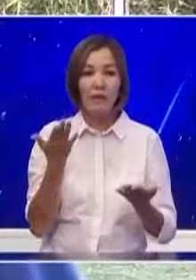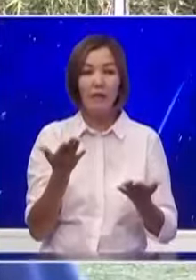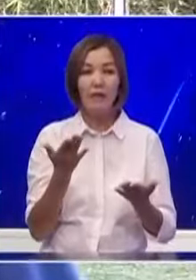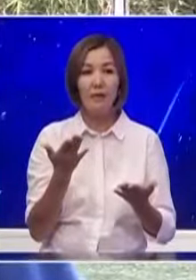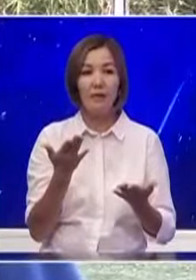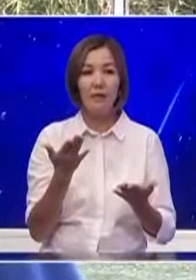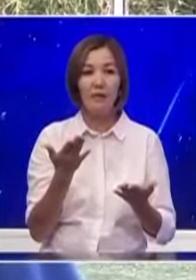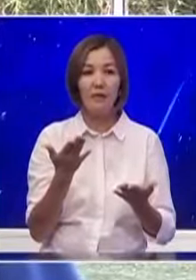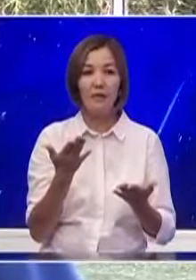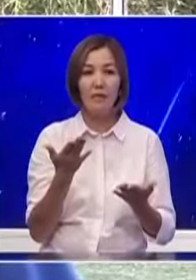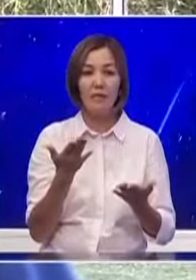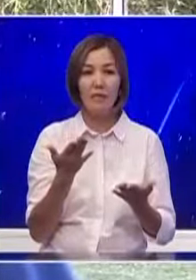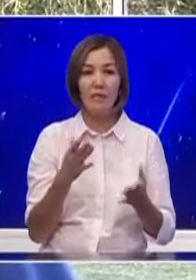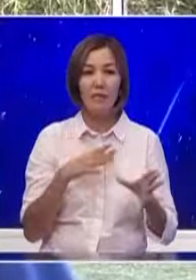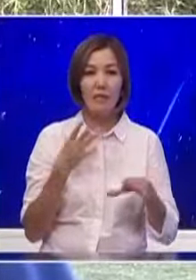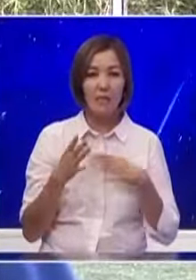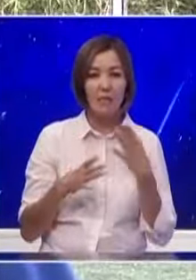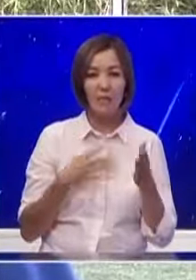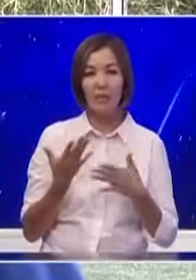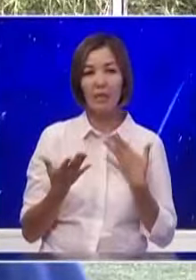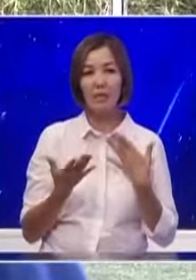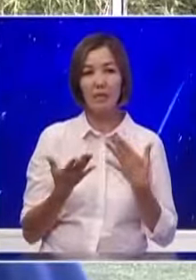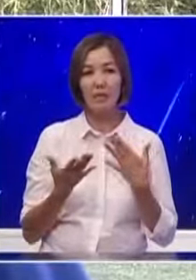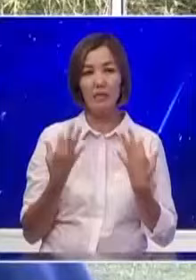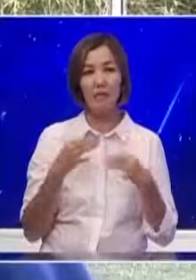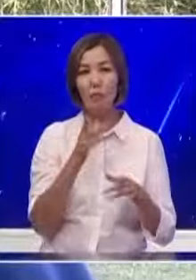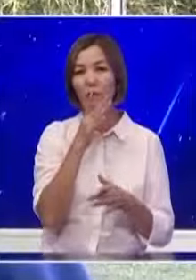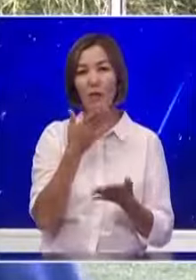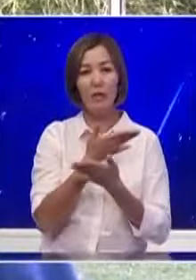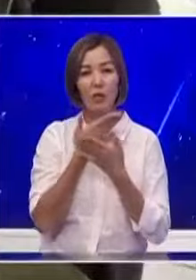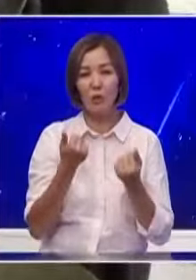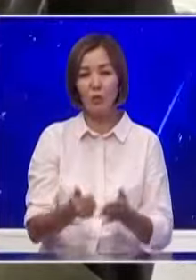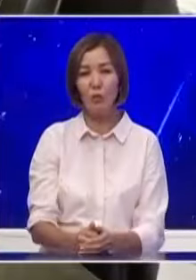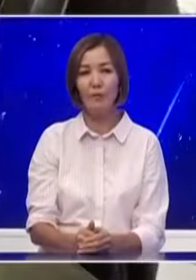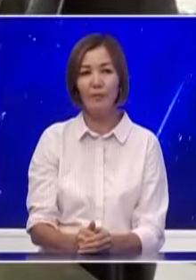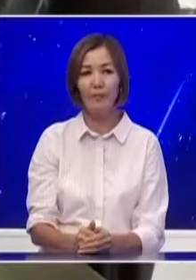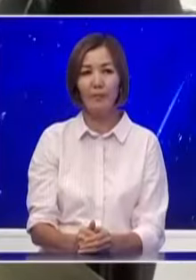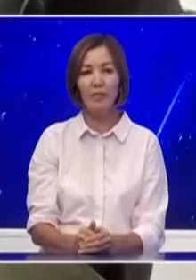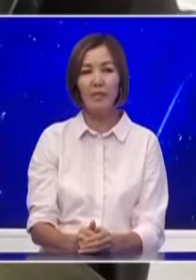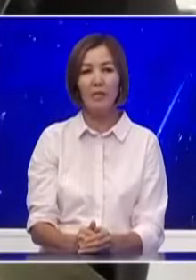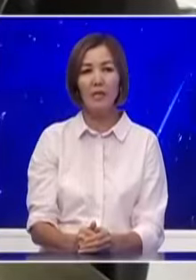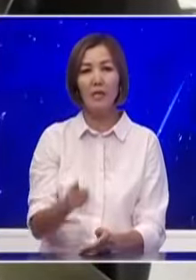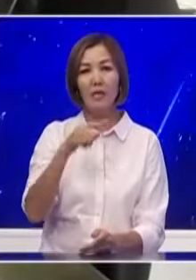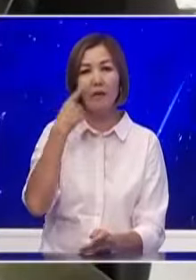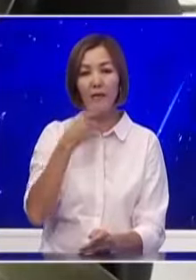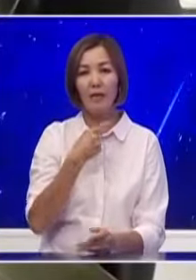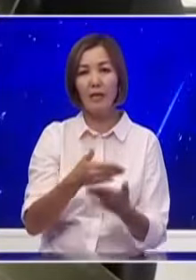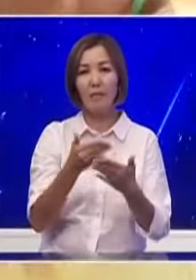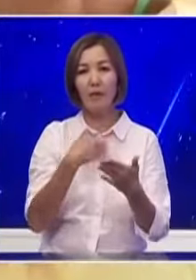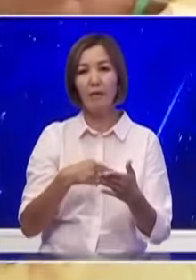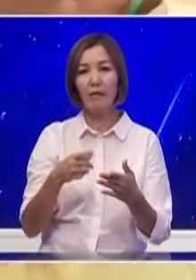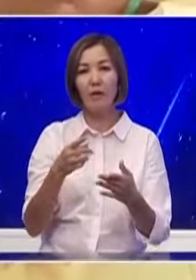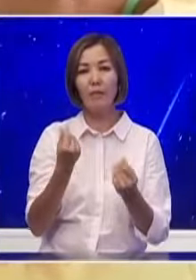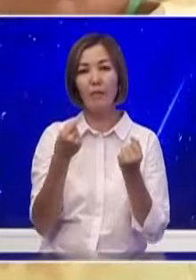всегда есть чем заняться, нету, даже можно сказать, вообще нету свободного времени. По словам специалистов, профилактику коррупции